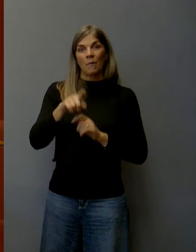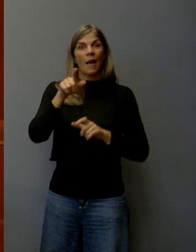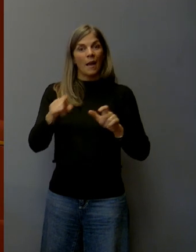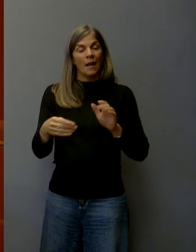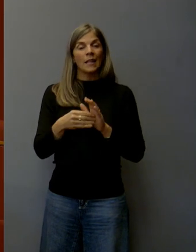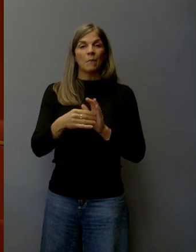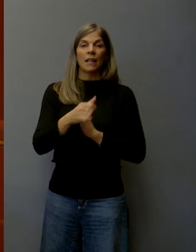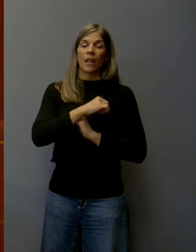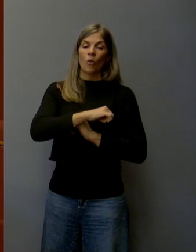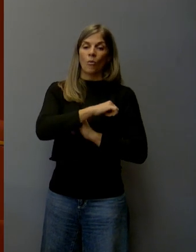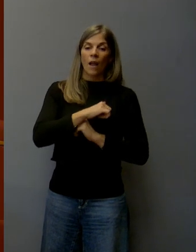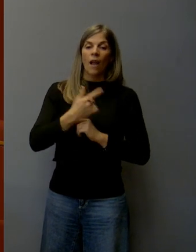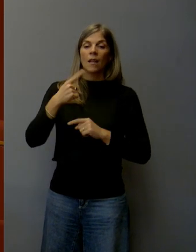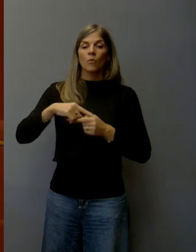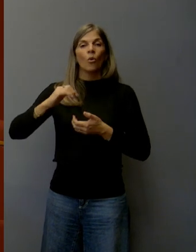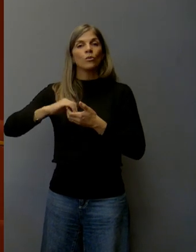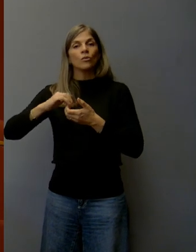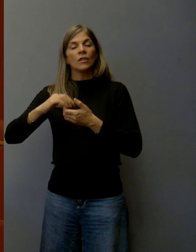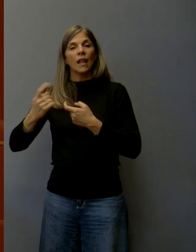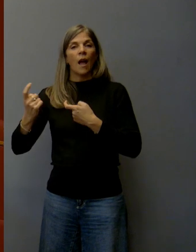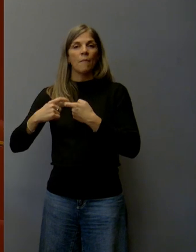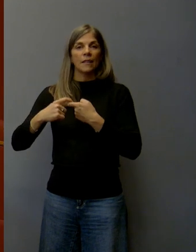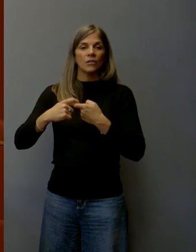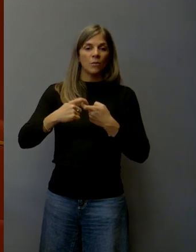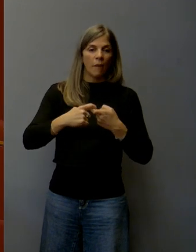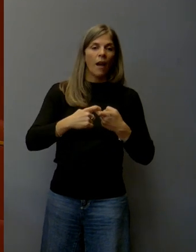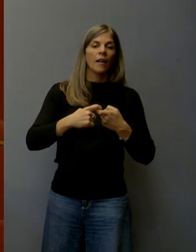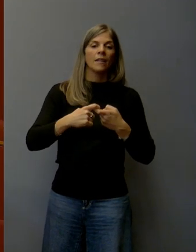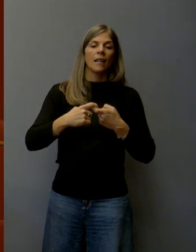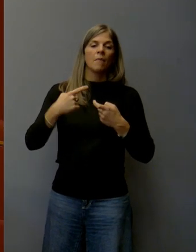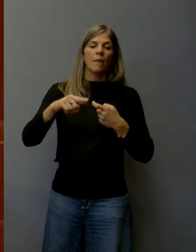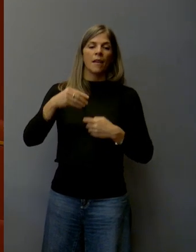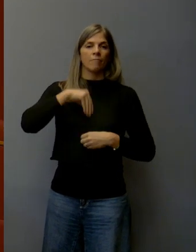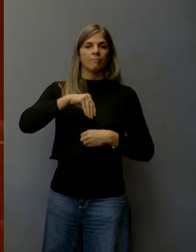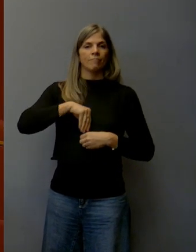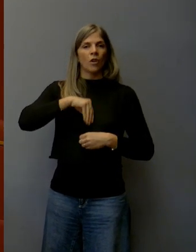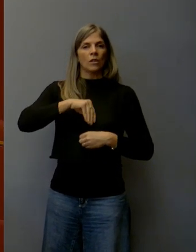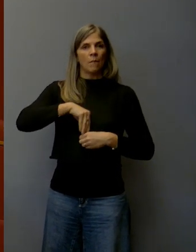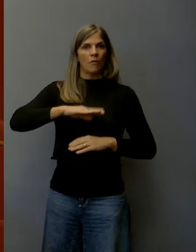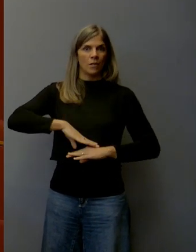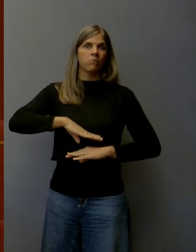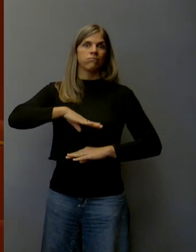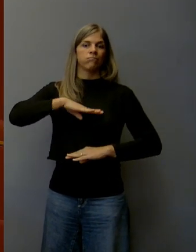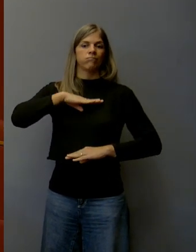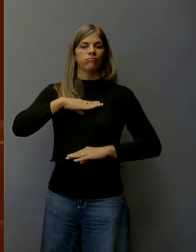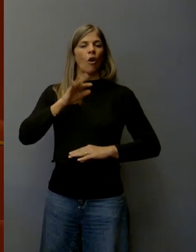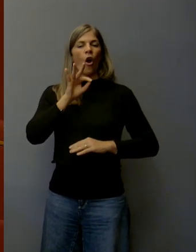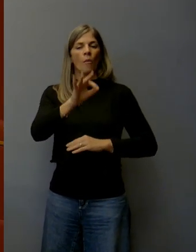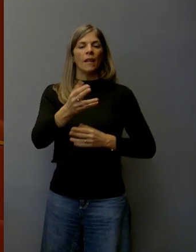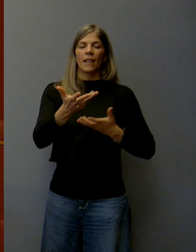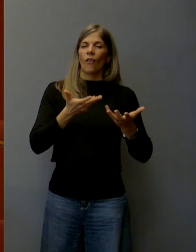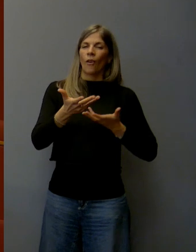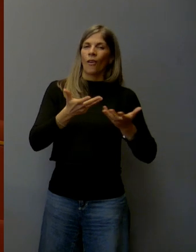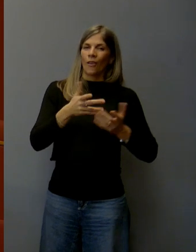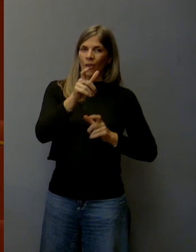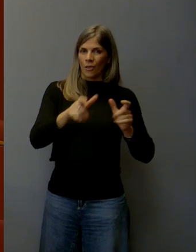e delle partecipazioni società partecipate potessero avere il miglior la miglior consapevolezza la miglior formazione per poter interagire con gli utenti